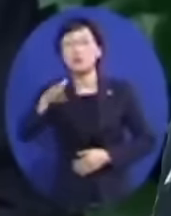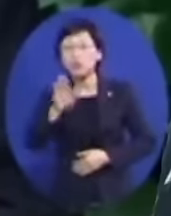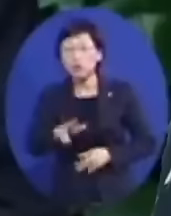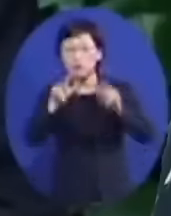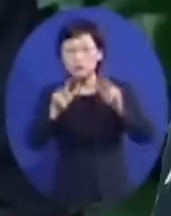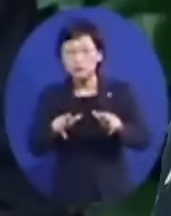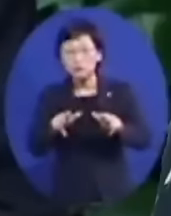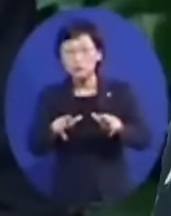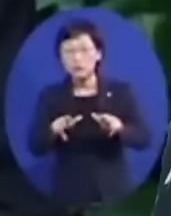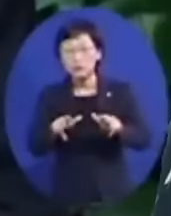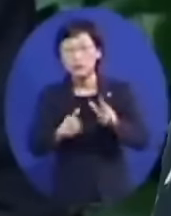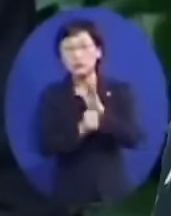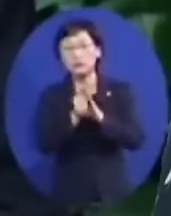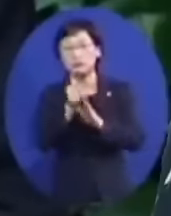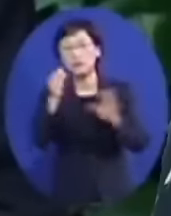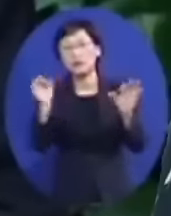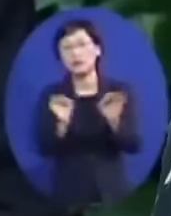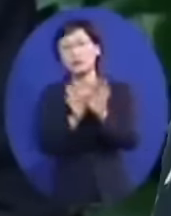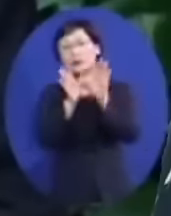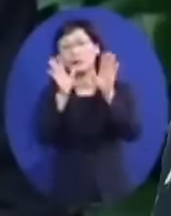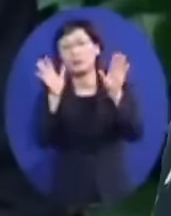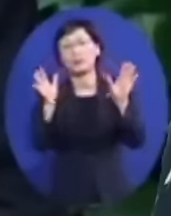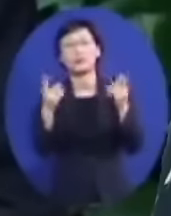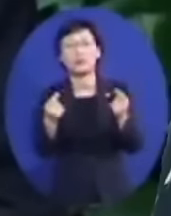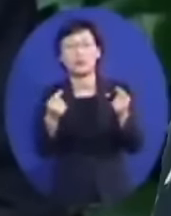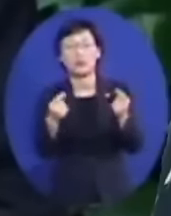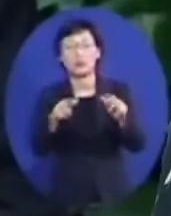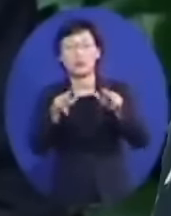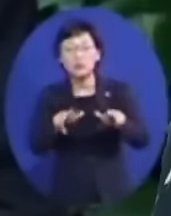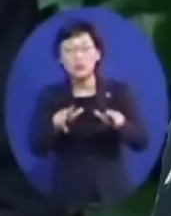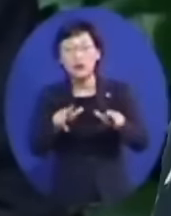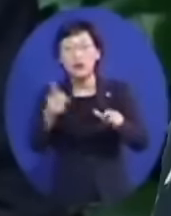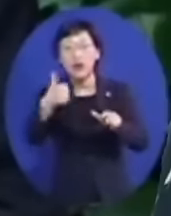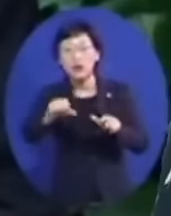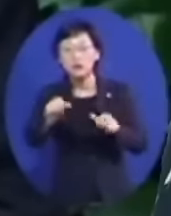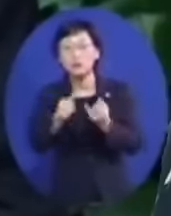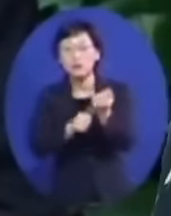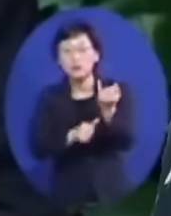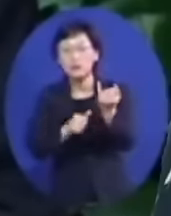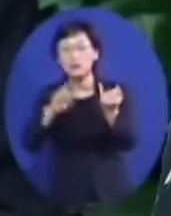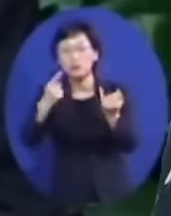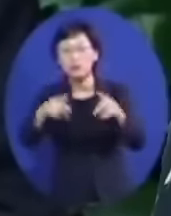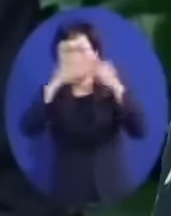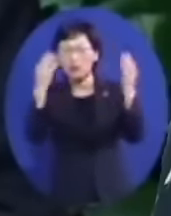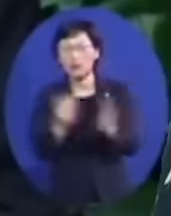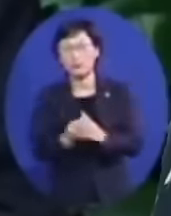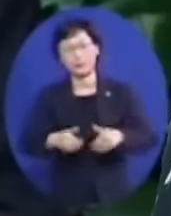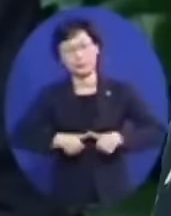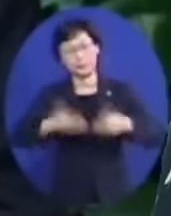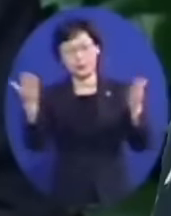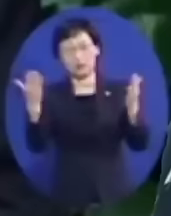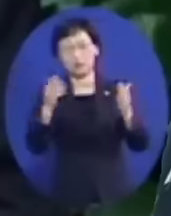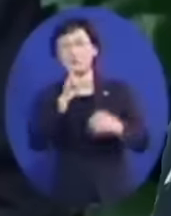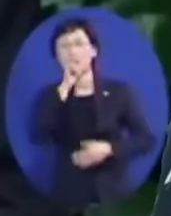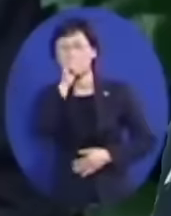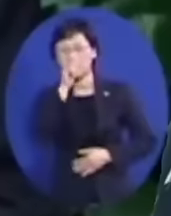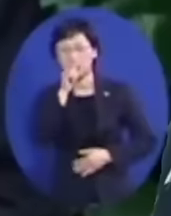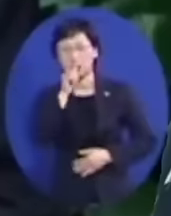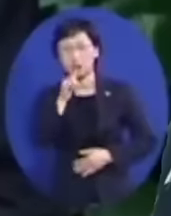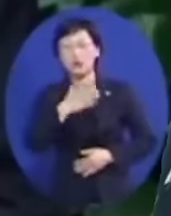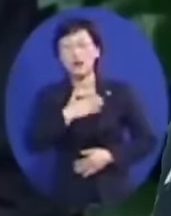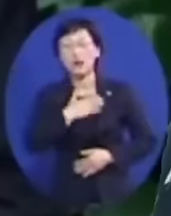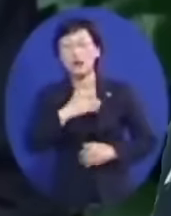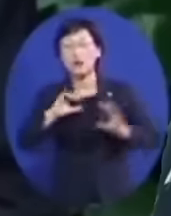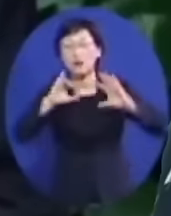와서 그 희망이 산산조각이 나고 마는 것입니다. 이제는 아들도 며느리도 다 필요 없이 되고 말하는 것입니다. 나는 이